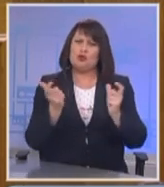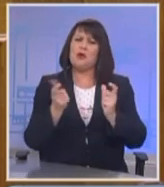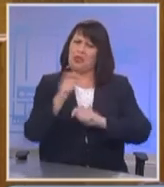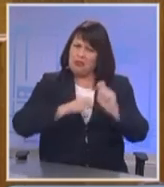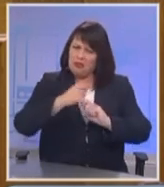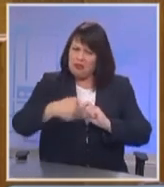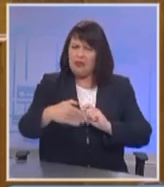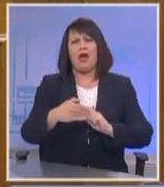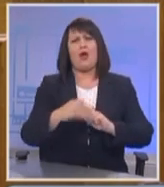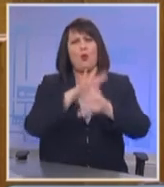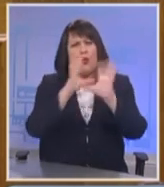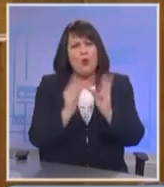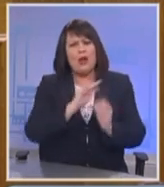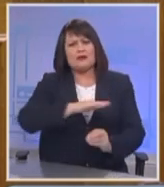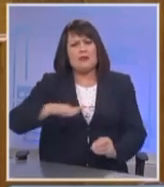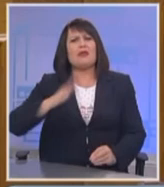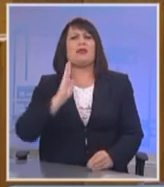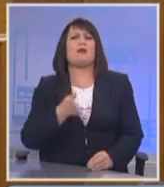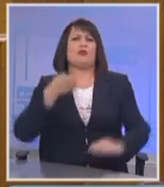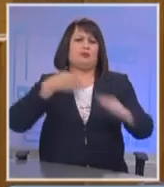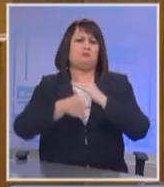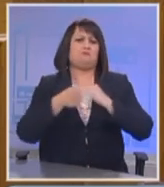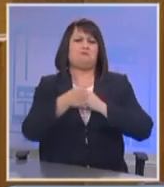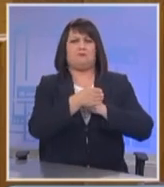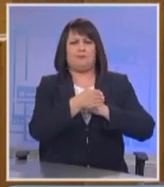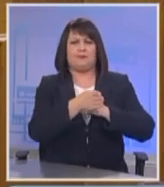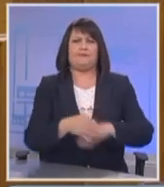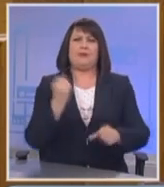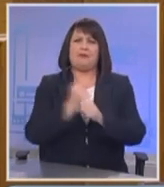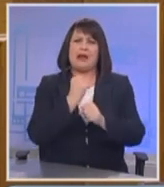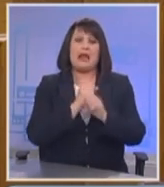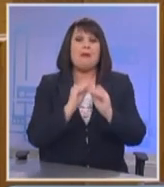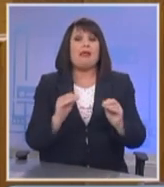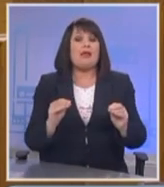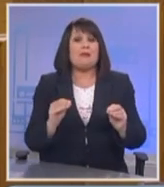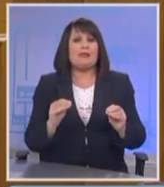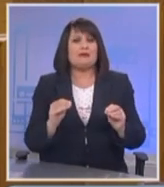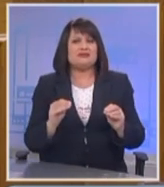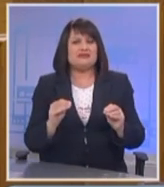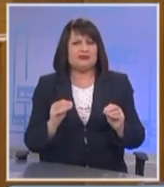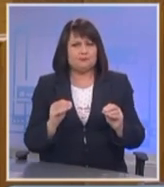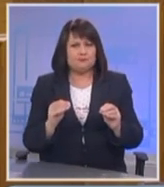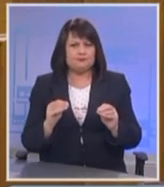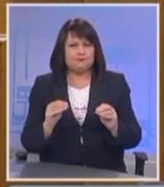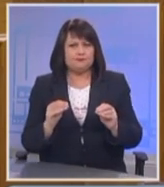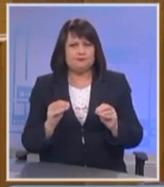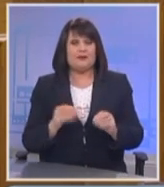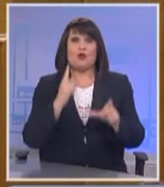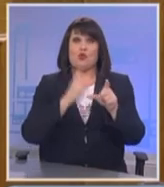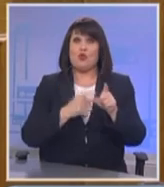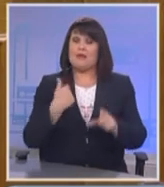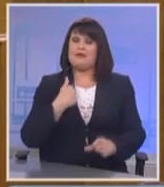φτιαχτούν και όλα τα παιδιά θα έχουν πρόσβαση σε αυτά. Η επαγγελματική εκπαίδευση στην αντίληψη του